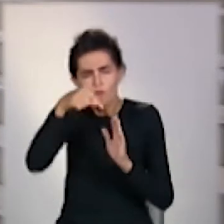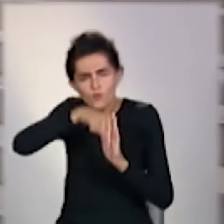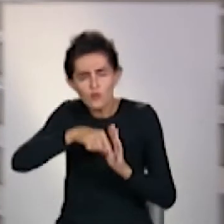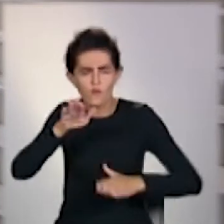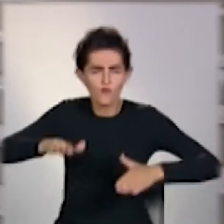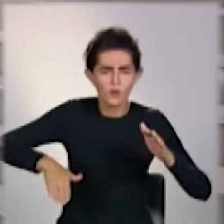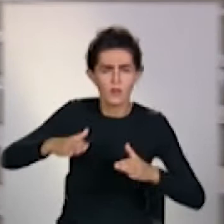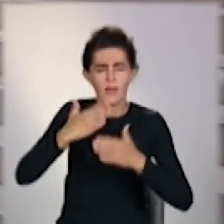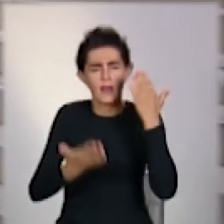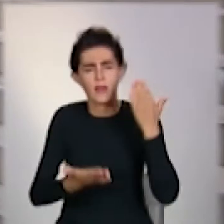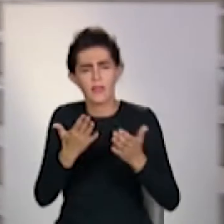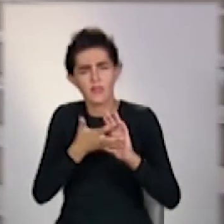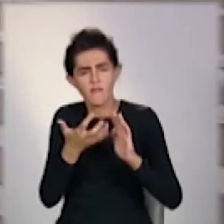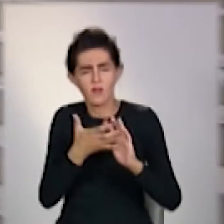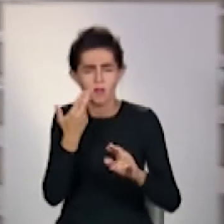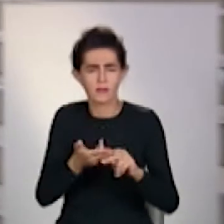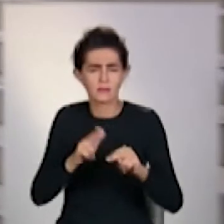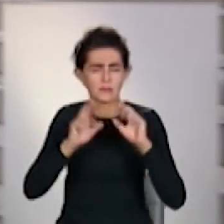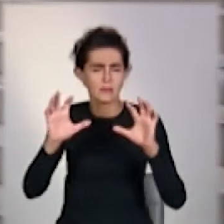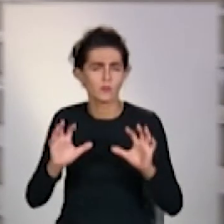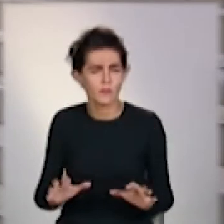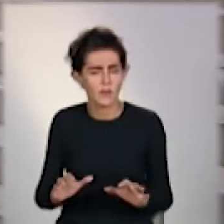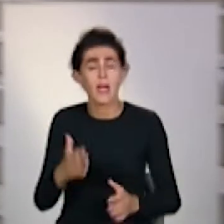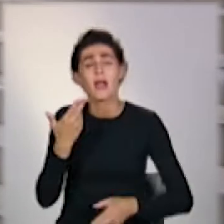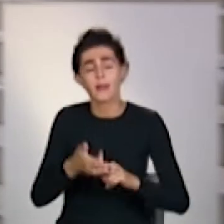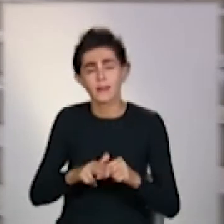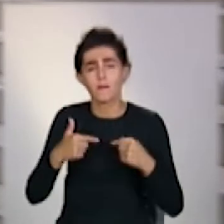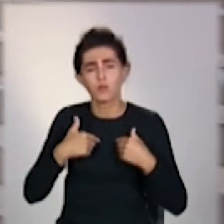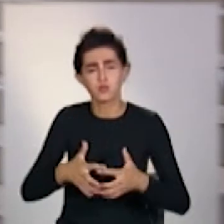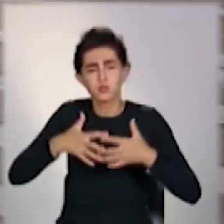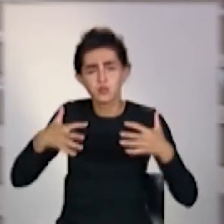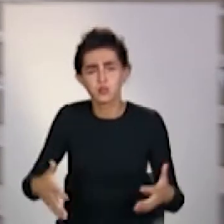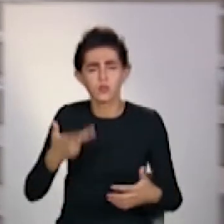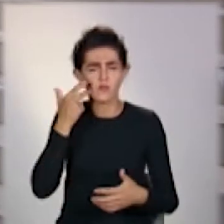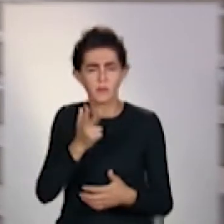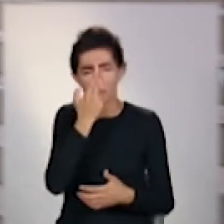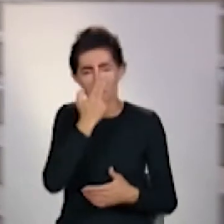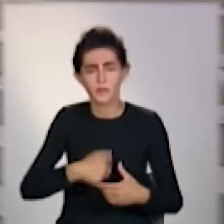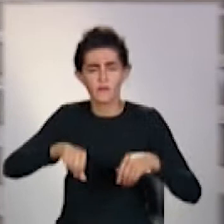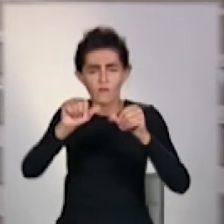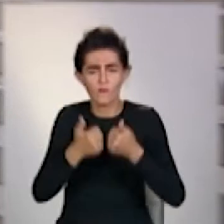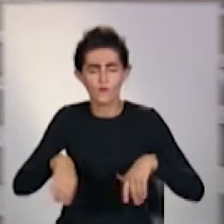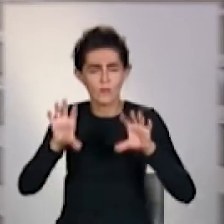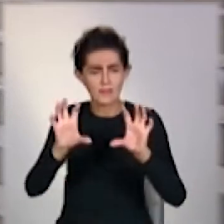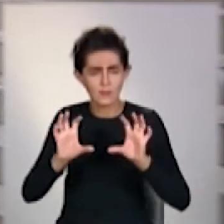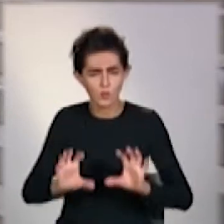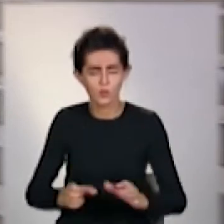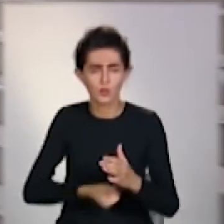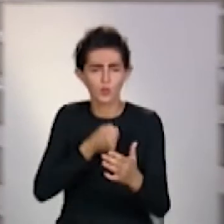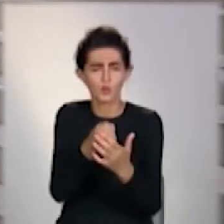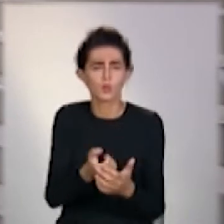або недоліки від цього закону. Це ми більше, скажімо, такий адаптивний закон до вже наших